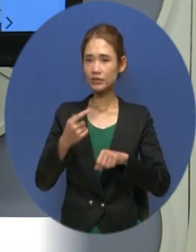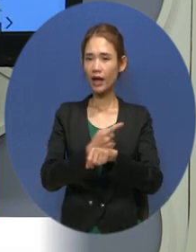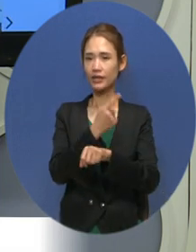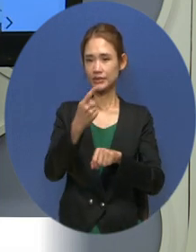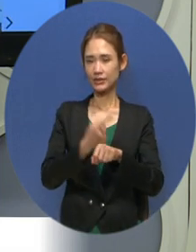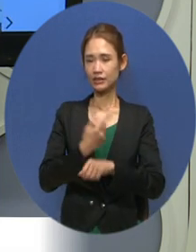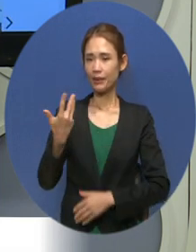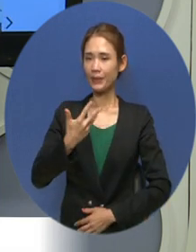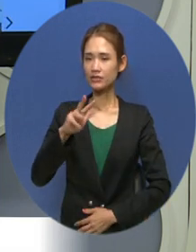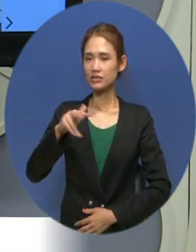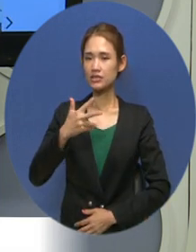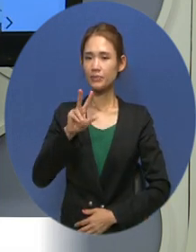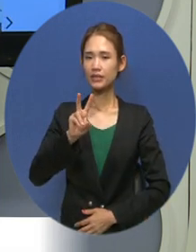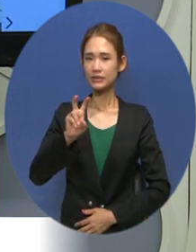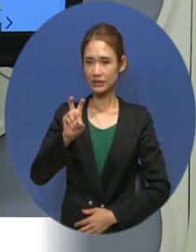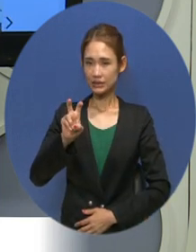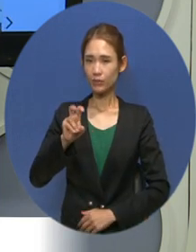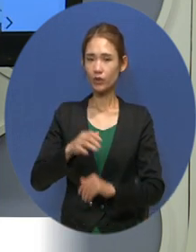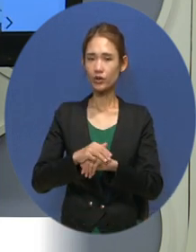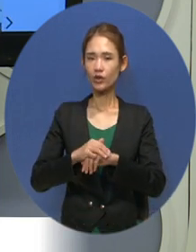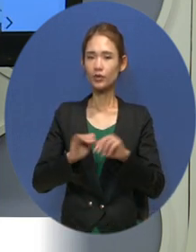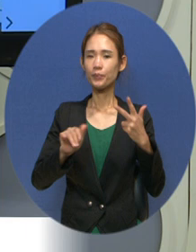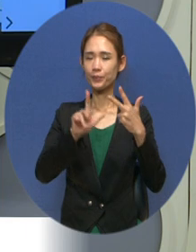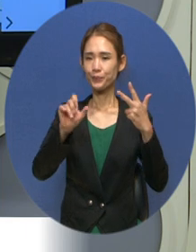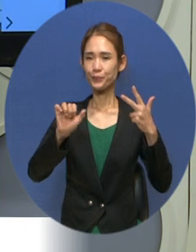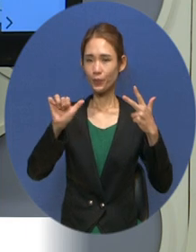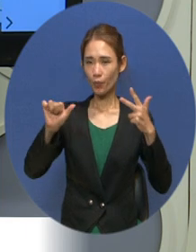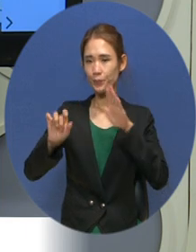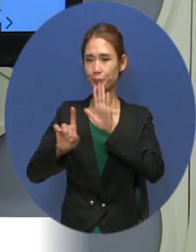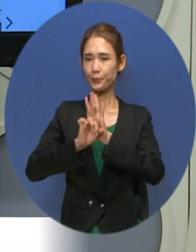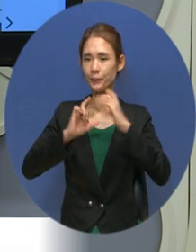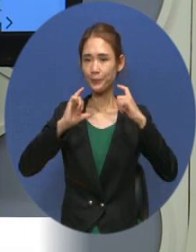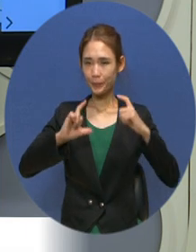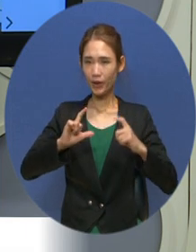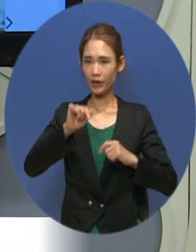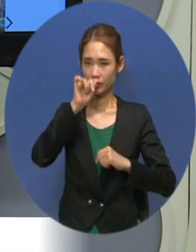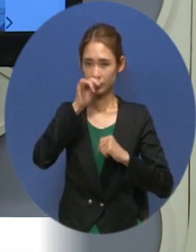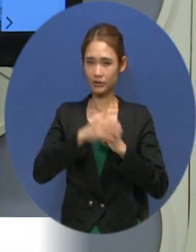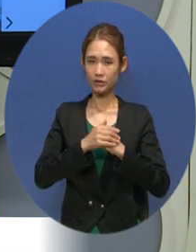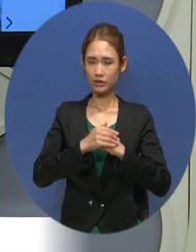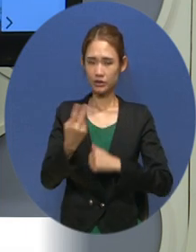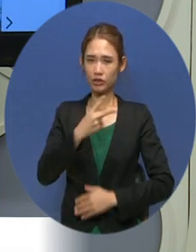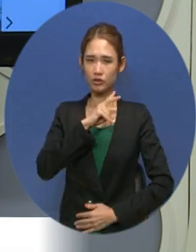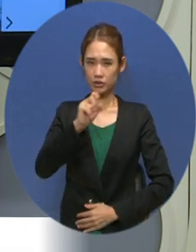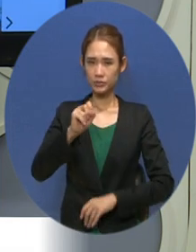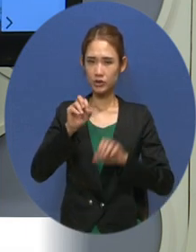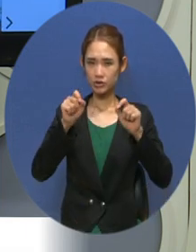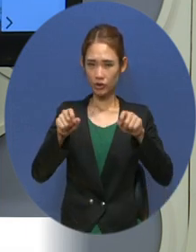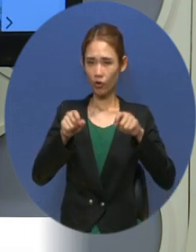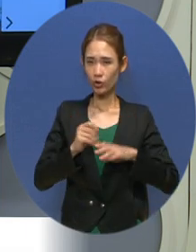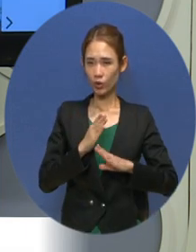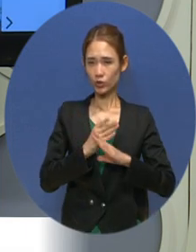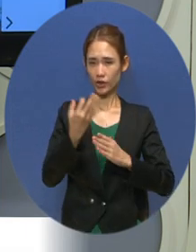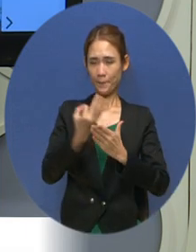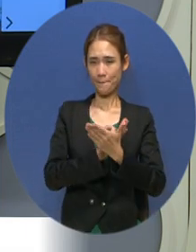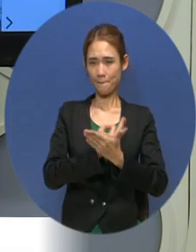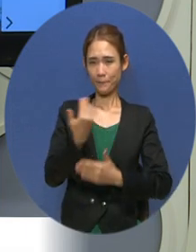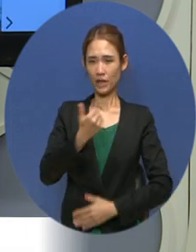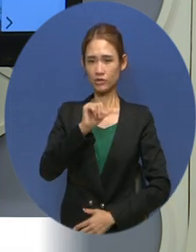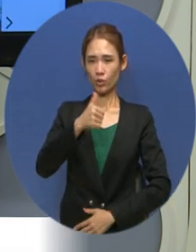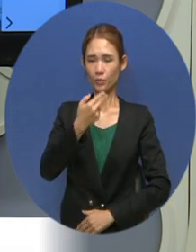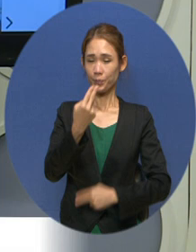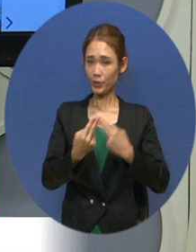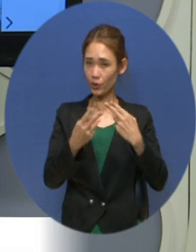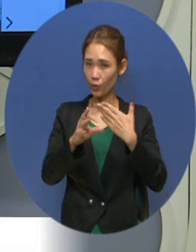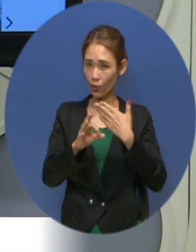8,720 원 으로 지난 5일 곳이 했습니다 이는 2020년에 적용되고 있는 최저임금 식을 8590